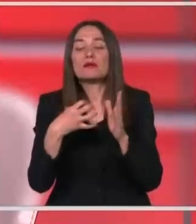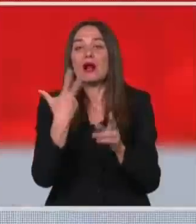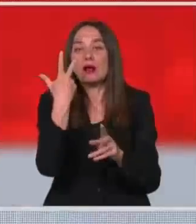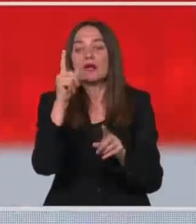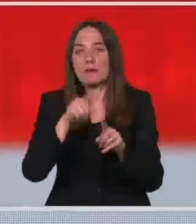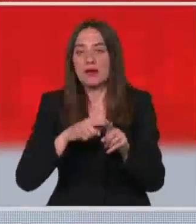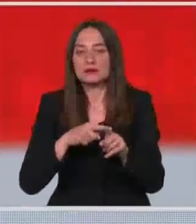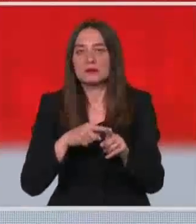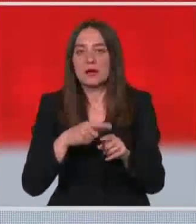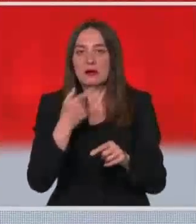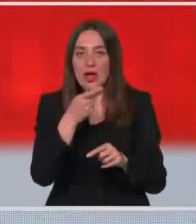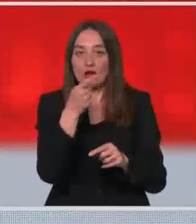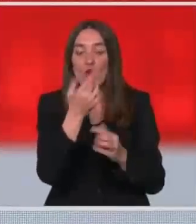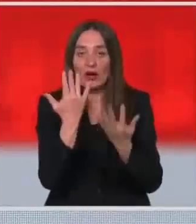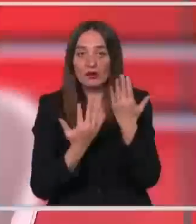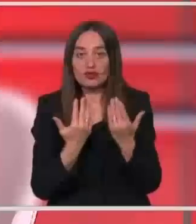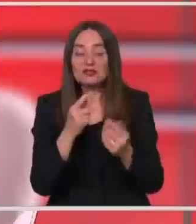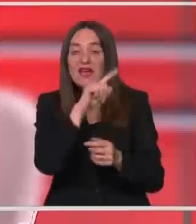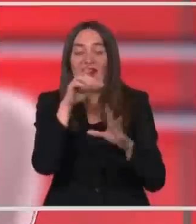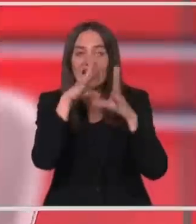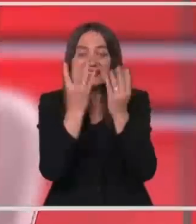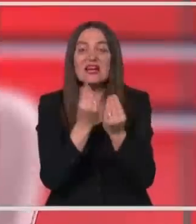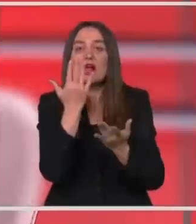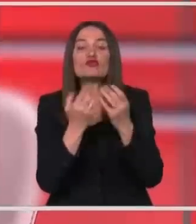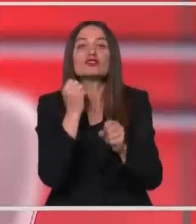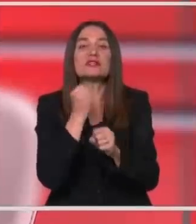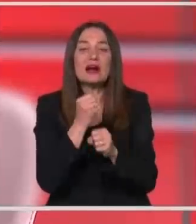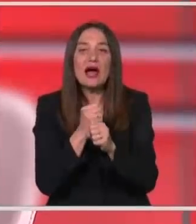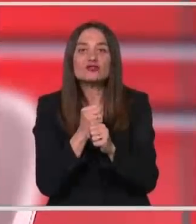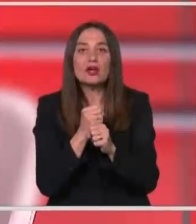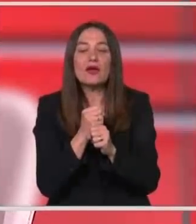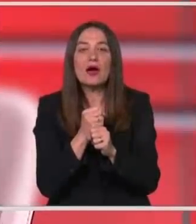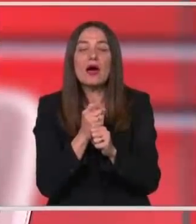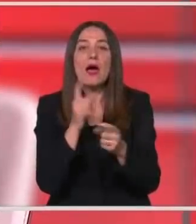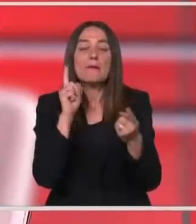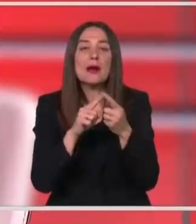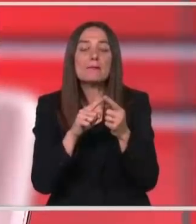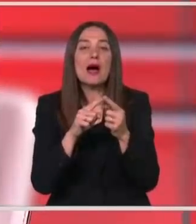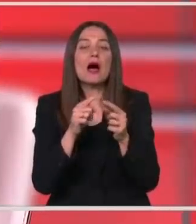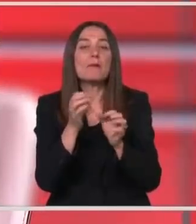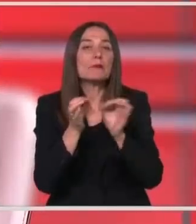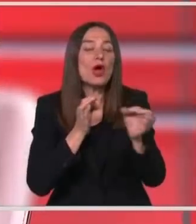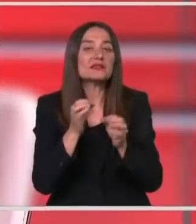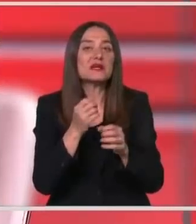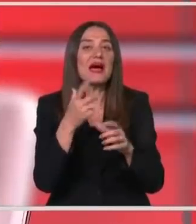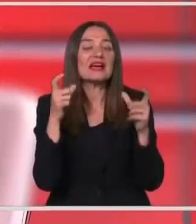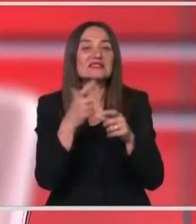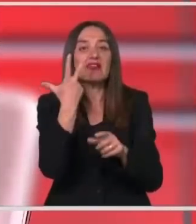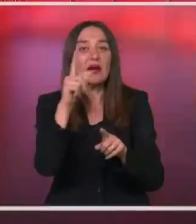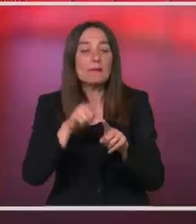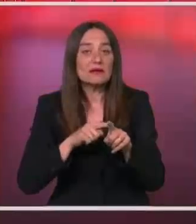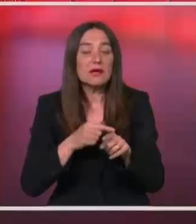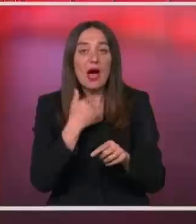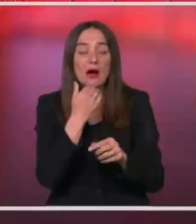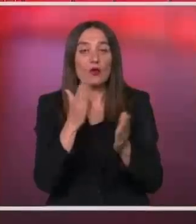Ako kriza bude trajala 3 meseca. Je li to računica? Da li je cela računica rađena prema projekcijama da je kriza 3 meseca? Dakle, ako kriza